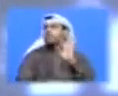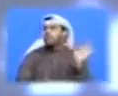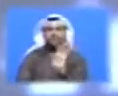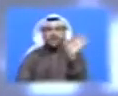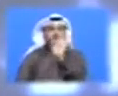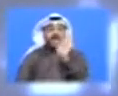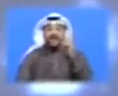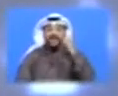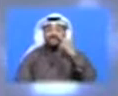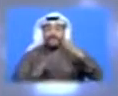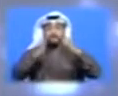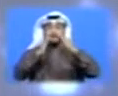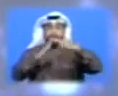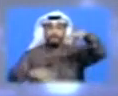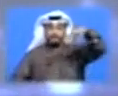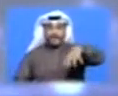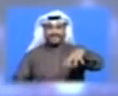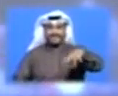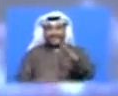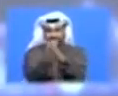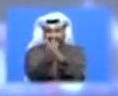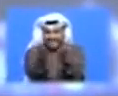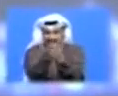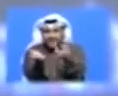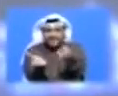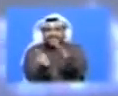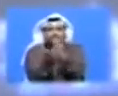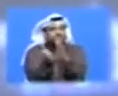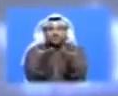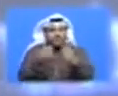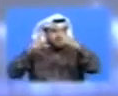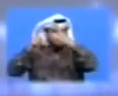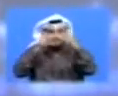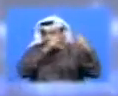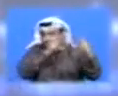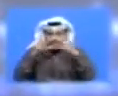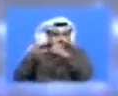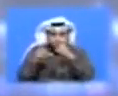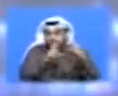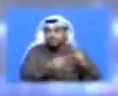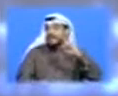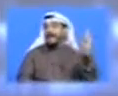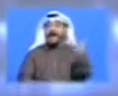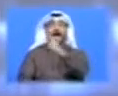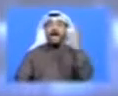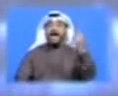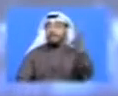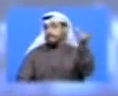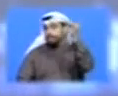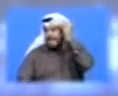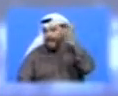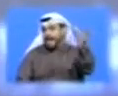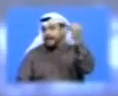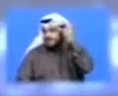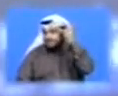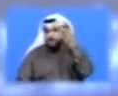جائزتين من سلسلة عالم المعرفة التي يصدرها المجلس الوطني للثقافة والفنون والأداب، وعن جملة